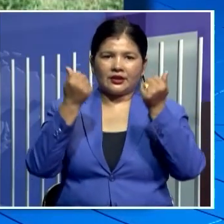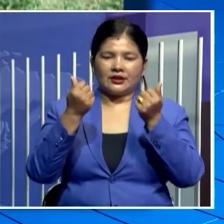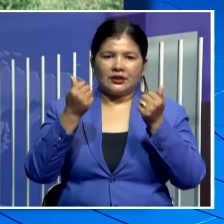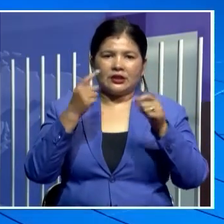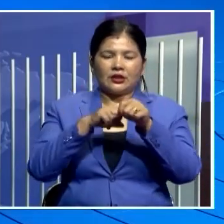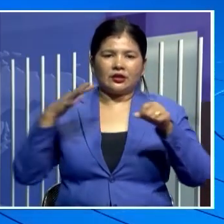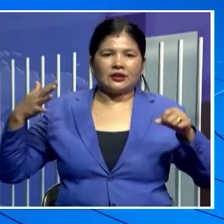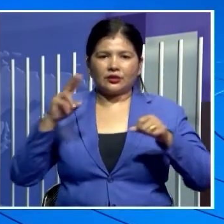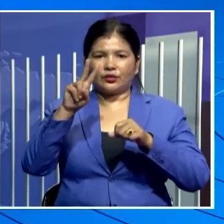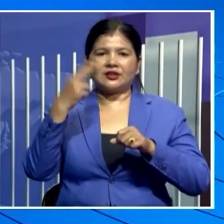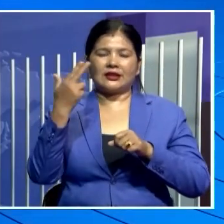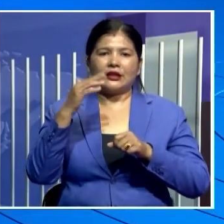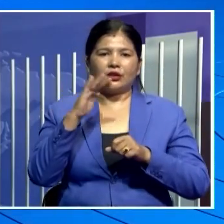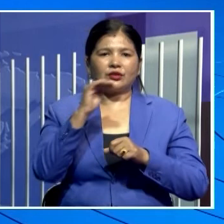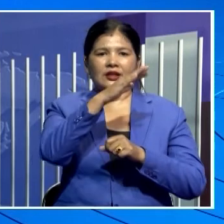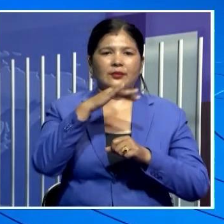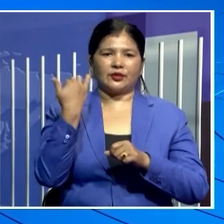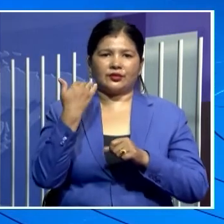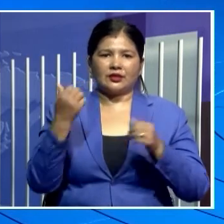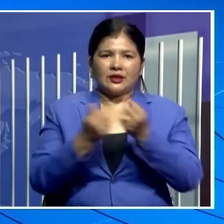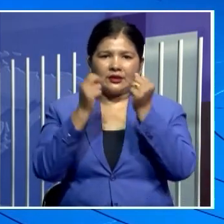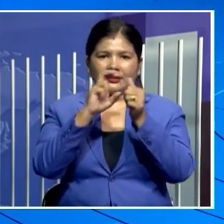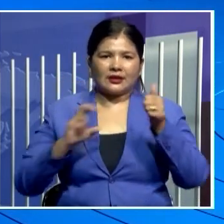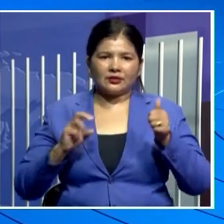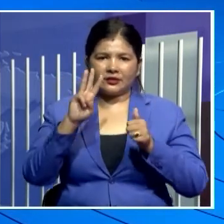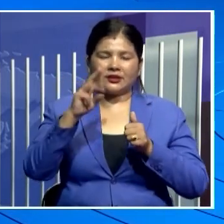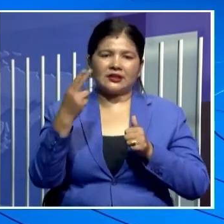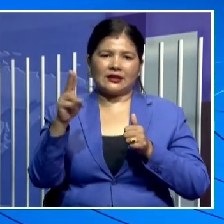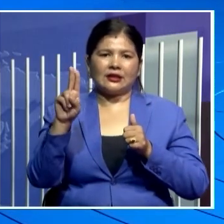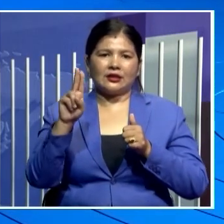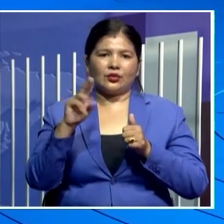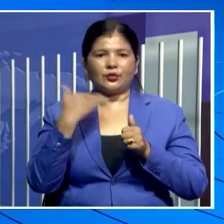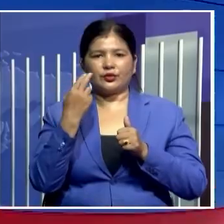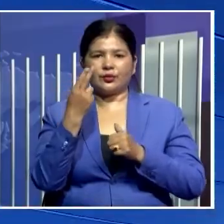सल्यानमा 2 मृत्यु। माइक्रोबस दुर्घटना हुँदा दार्चुलामा 3 ज्यान गयो।